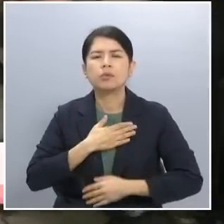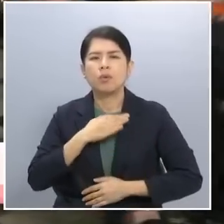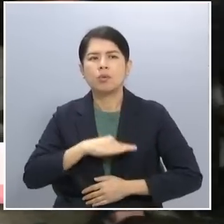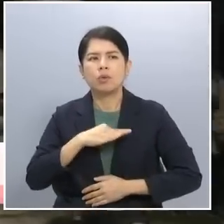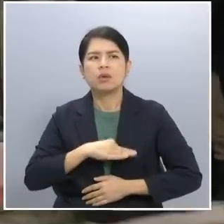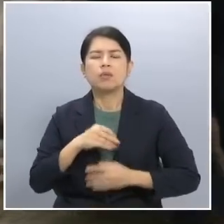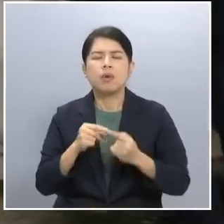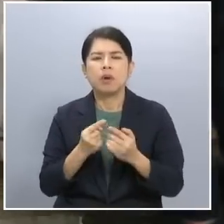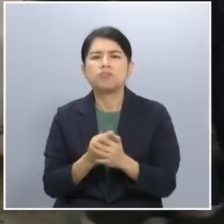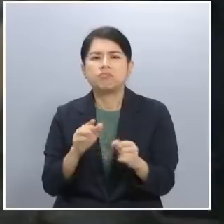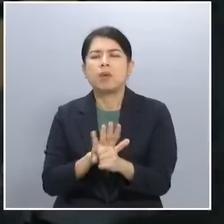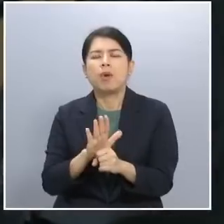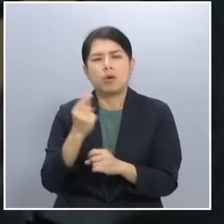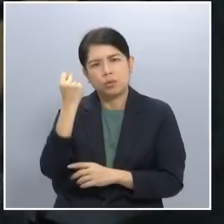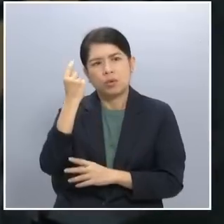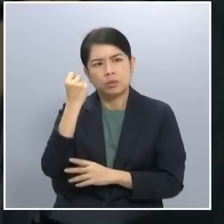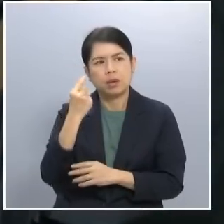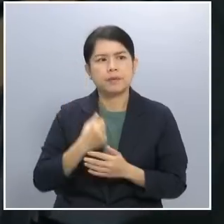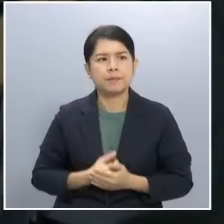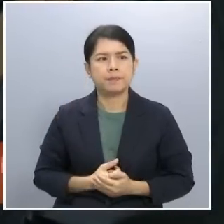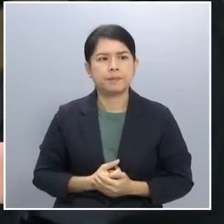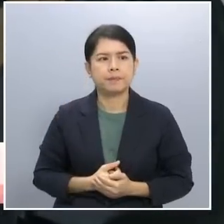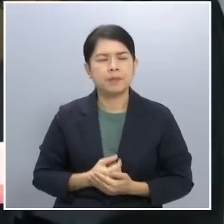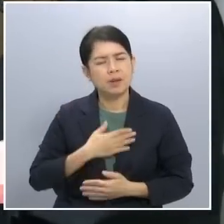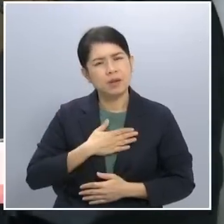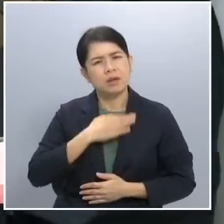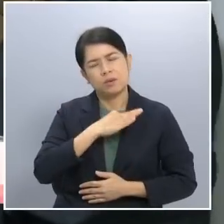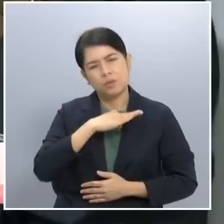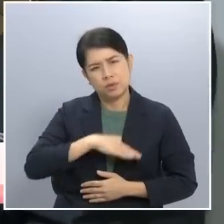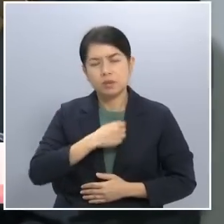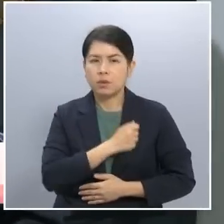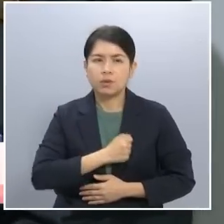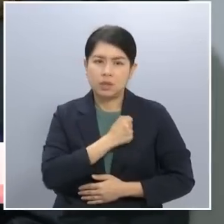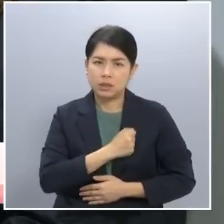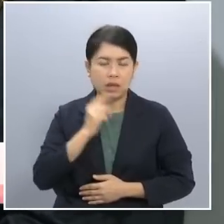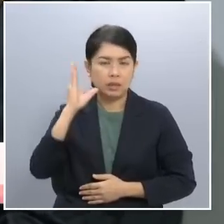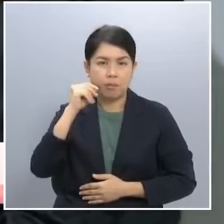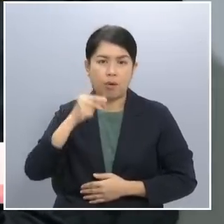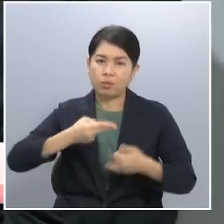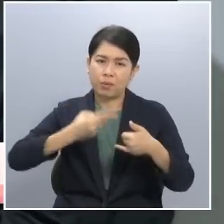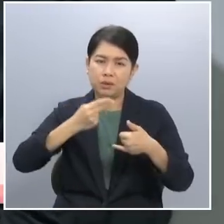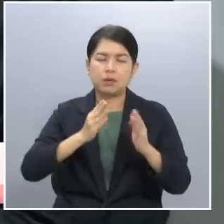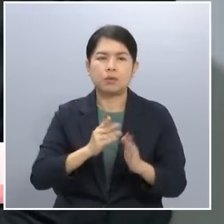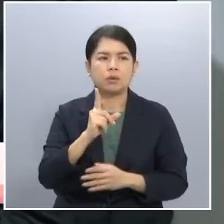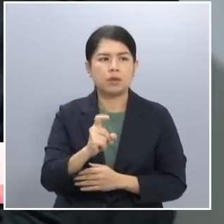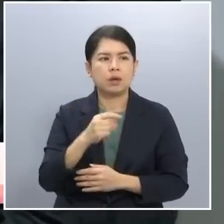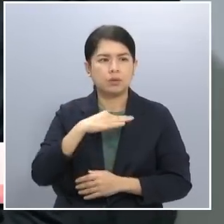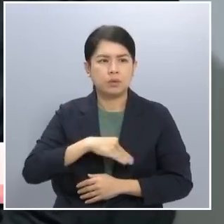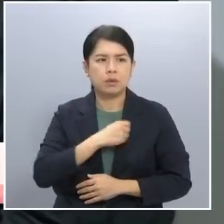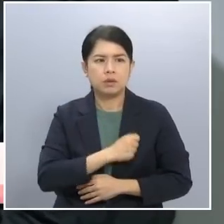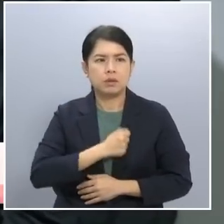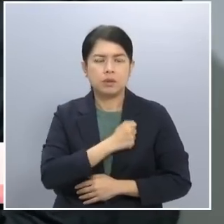องฟังดูฮะ เสียใจกับสิ่งที่พ่อทำแล้วก็เสียใจกับ